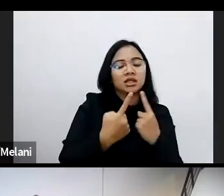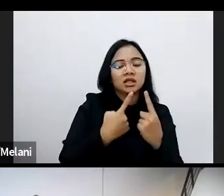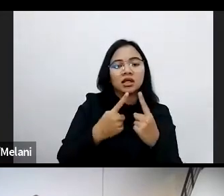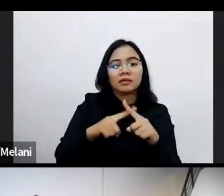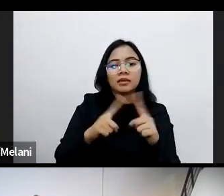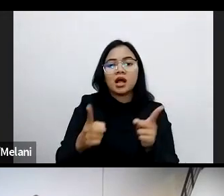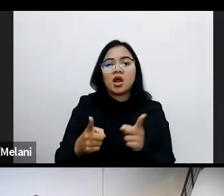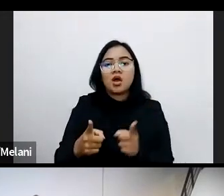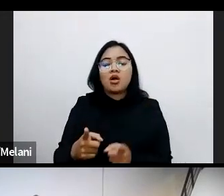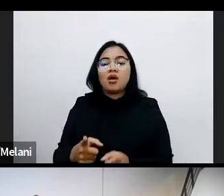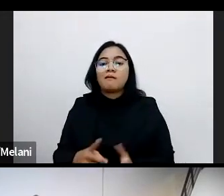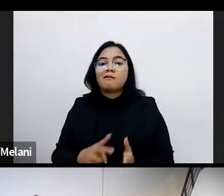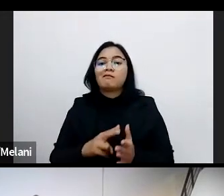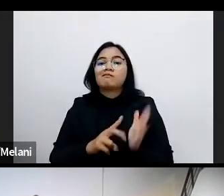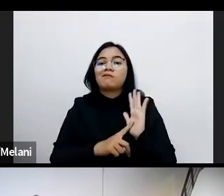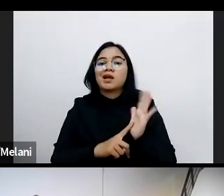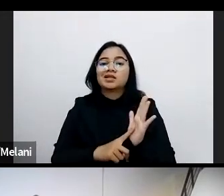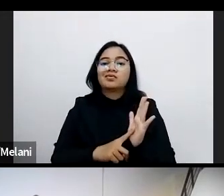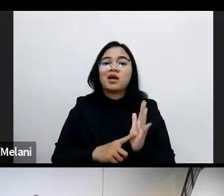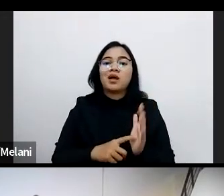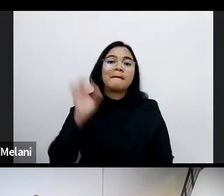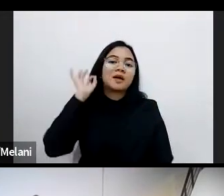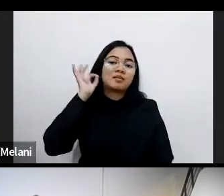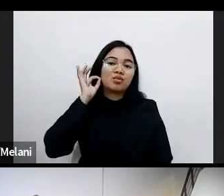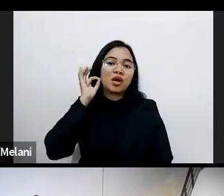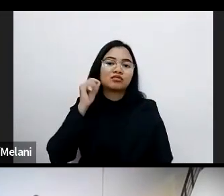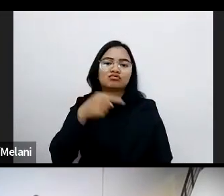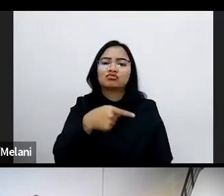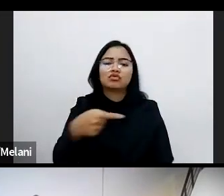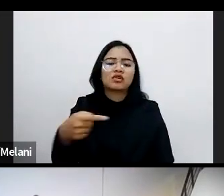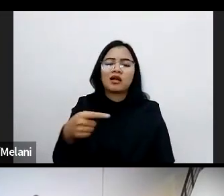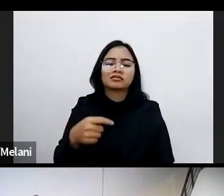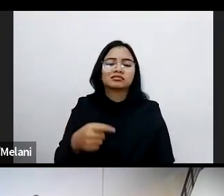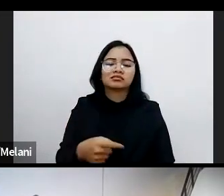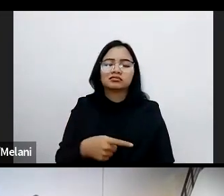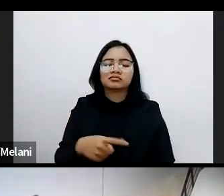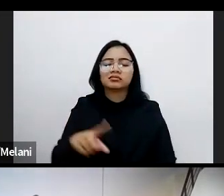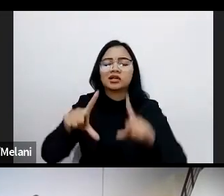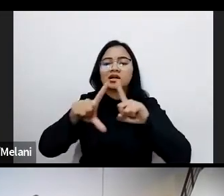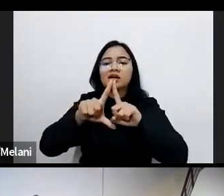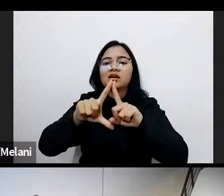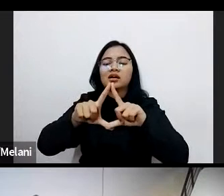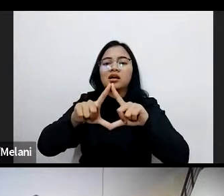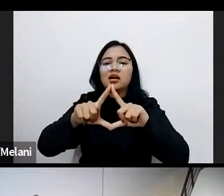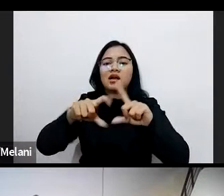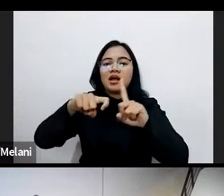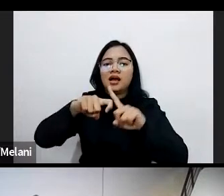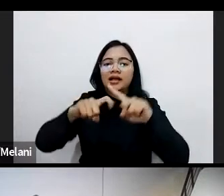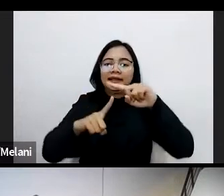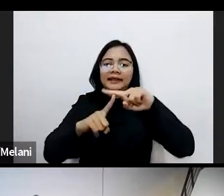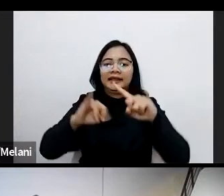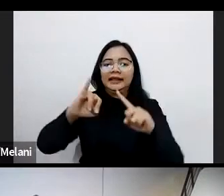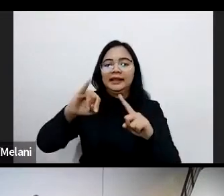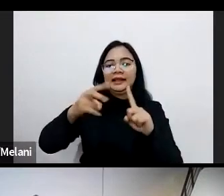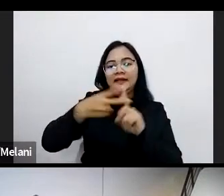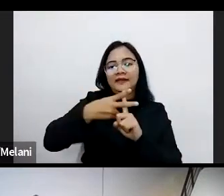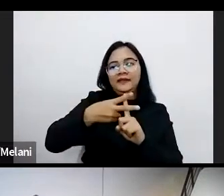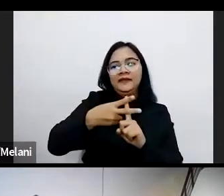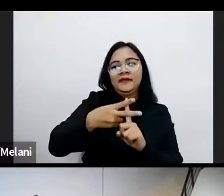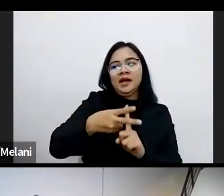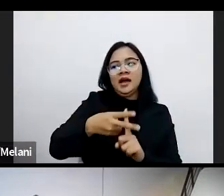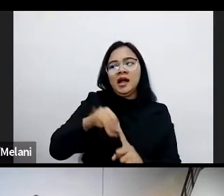mahasiswa perempuan kurang begitu aktif. Oleh sebab itu memang harus ada, menurut saya sebaiknya harus ada